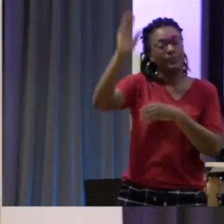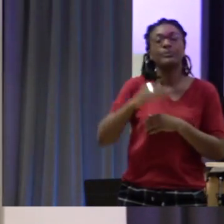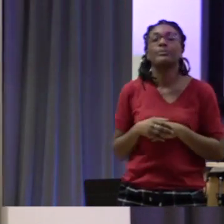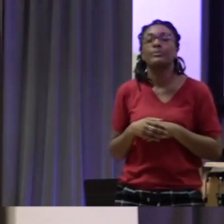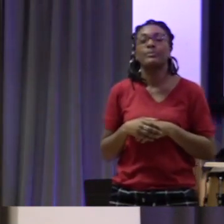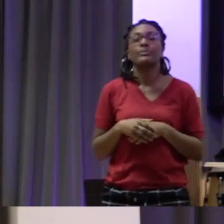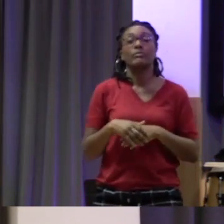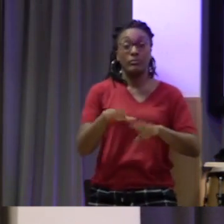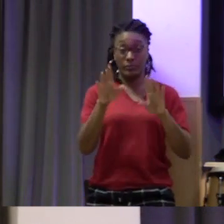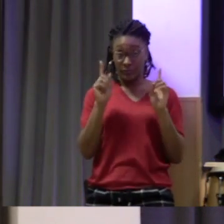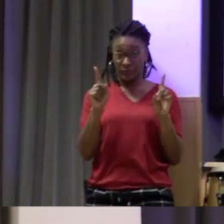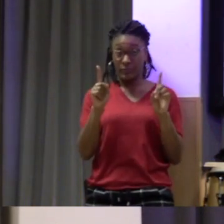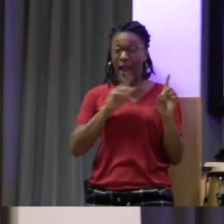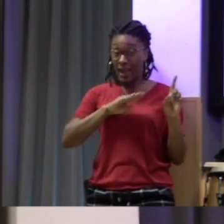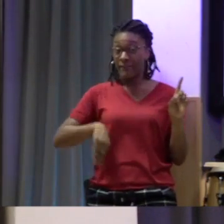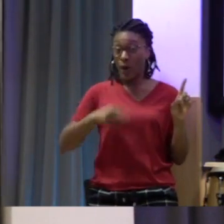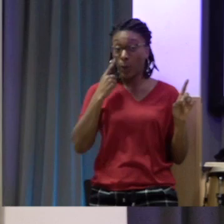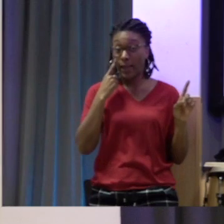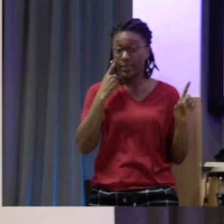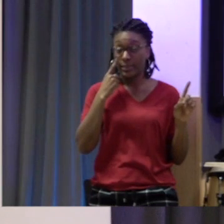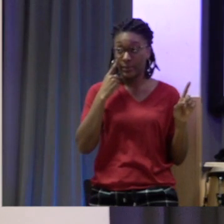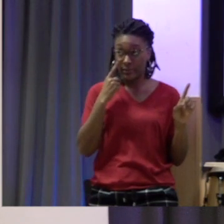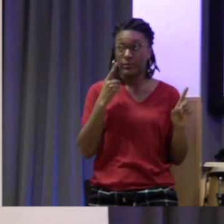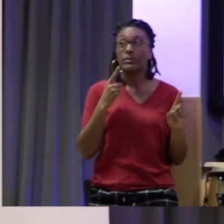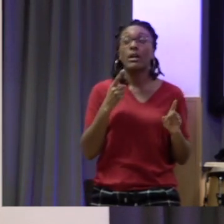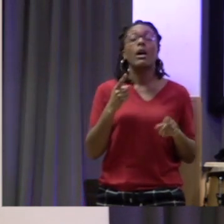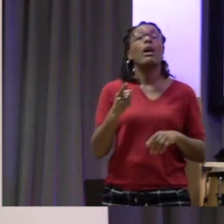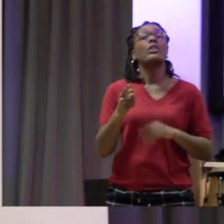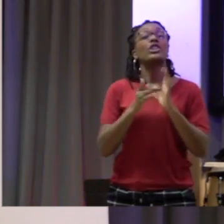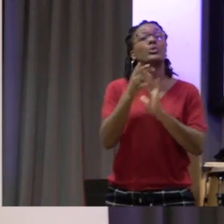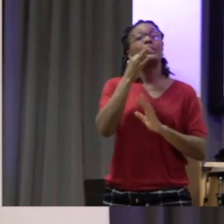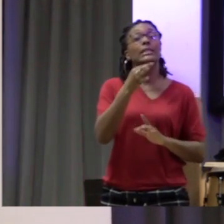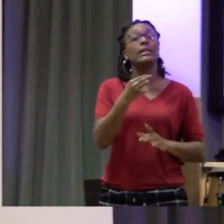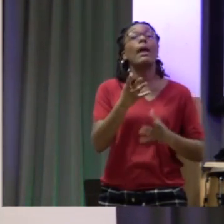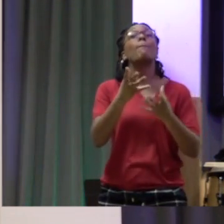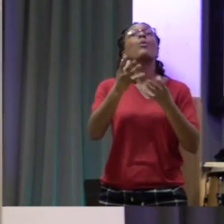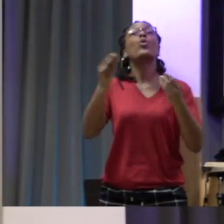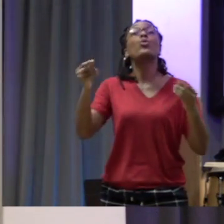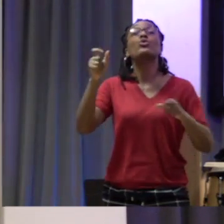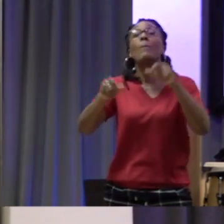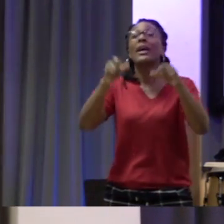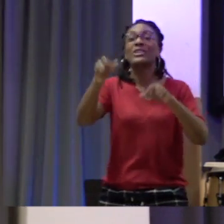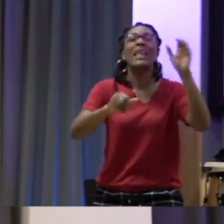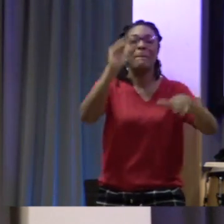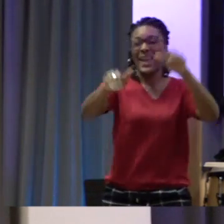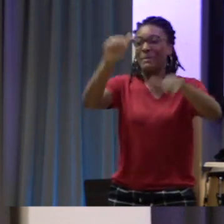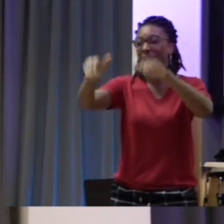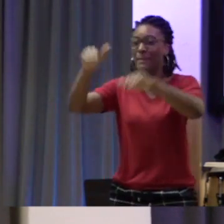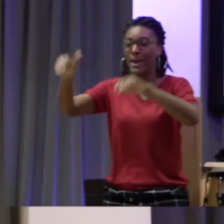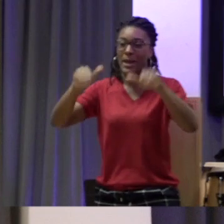Et notez bien ce que le Seigneur dit à la fin, car il y a beaucoup d'appelés, mais